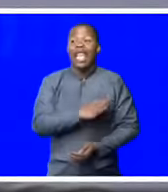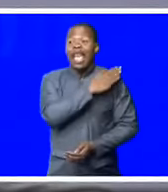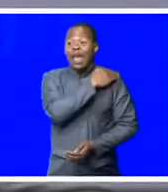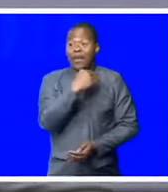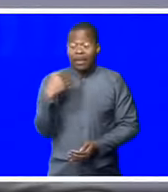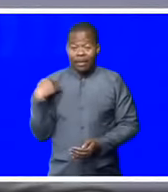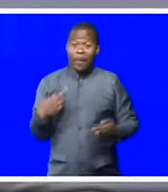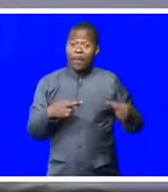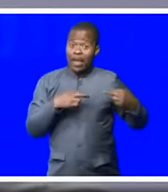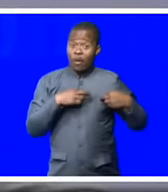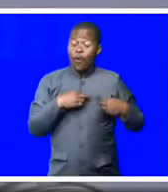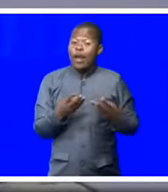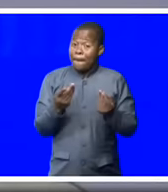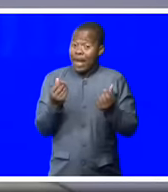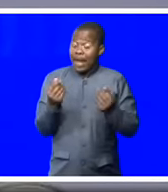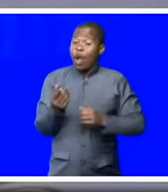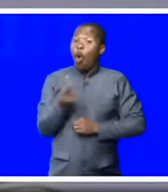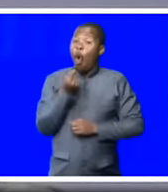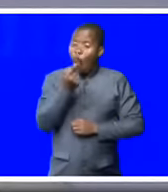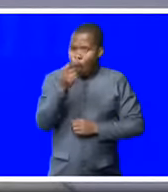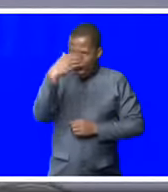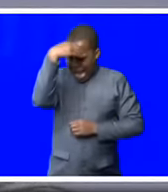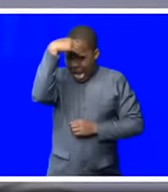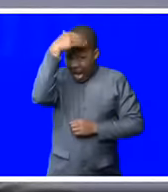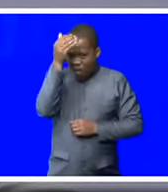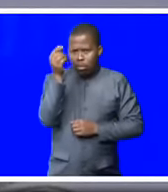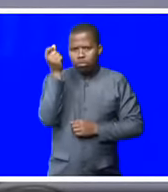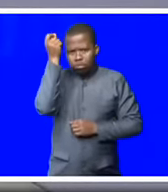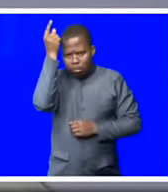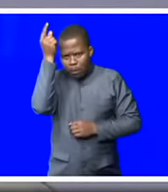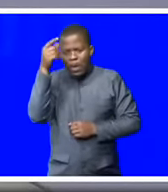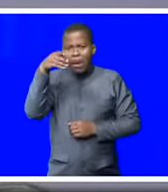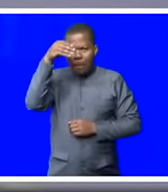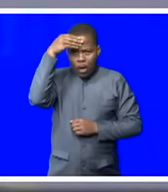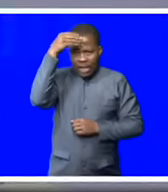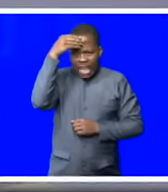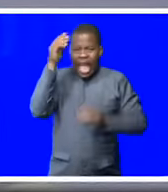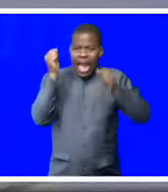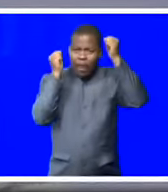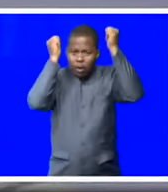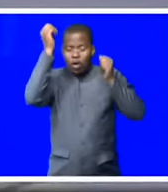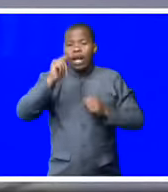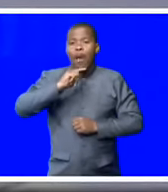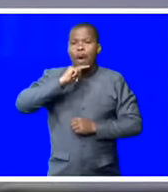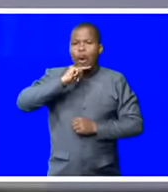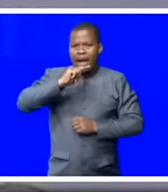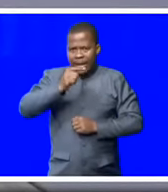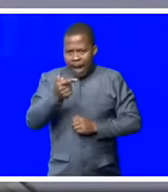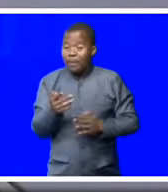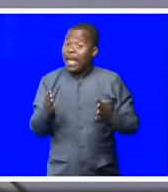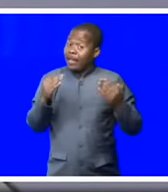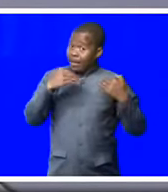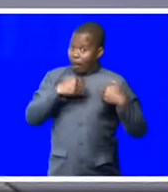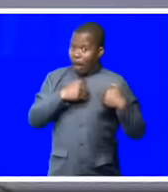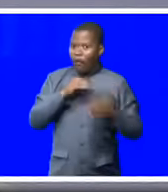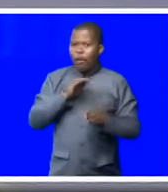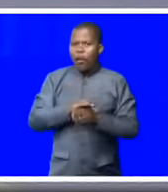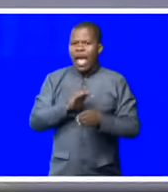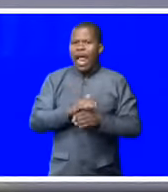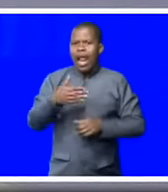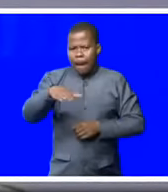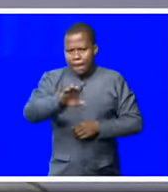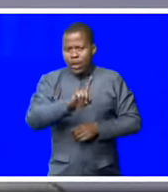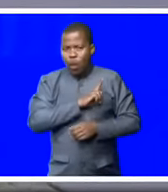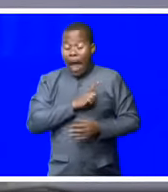Injunete mafane Reichenberg ithulumende uyayinaka indzaba yetekuphepha kwemibutho yetekuvikela njengoba sacala umsebenzi wekubuka indlela dekuthi ingathunga